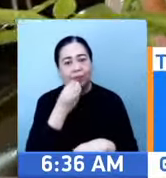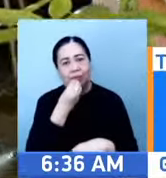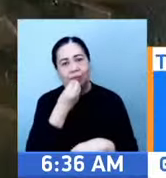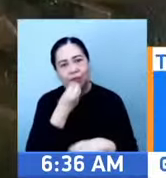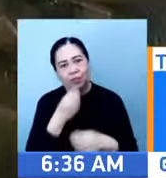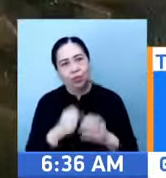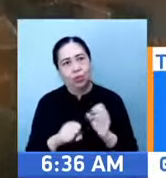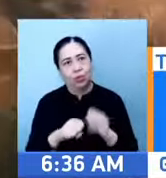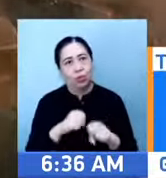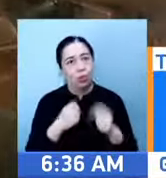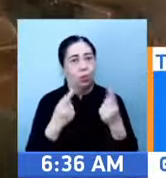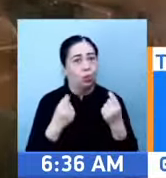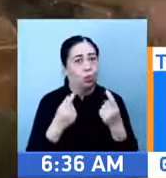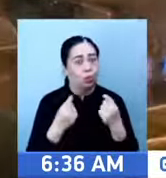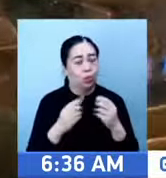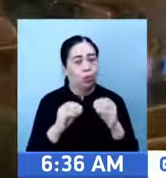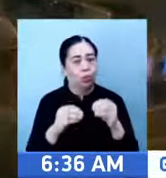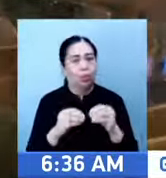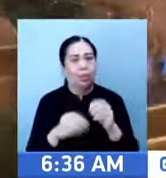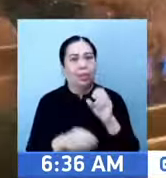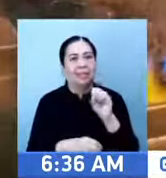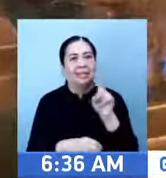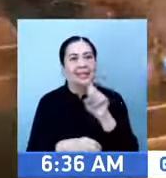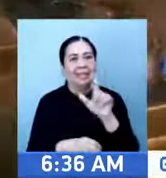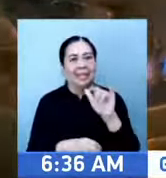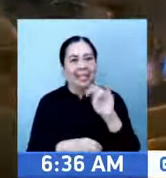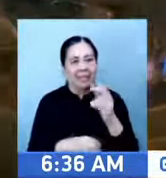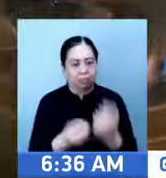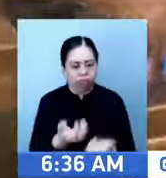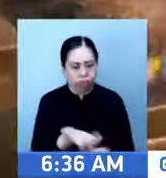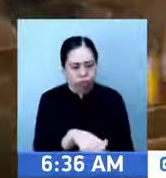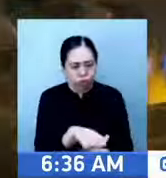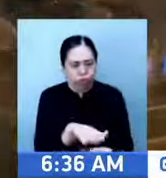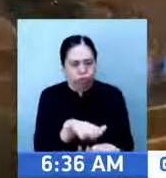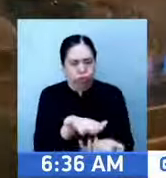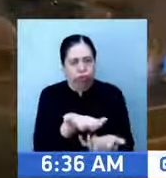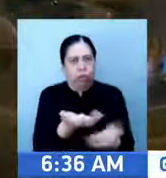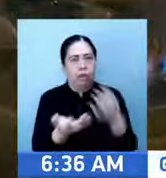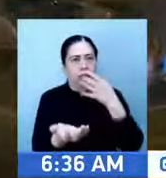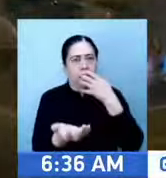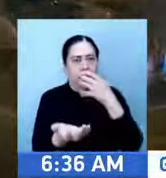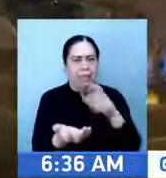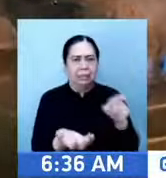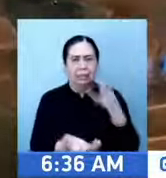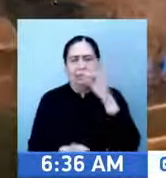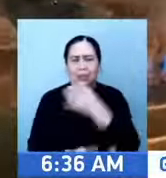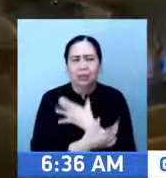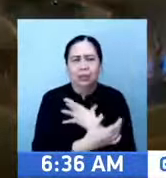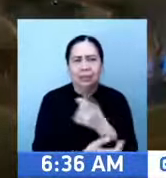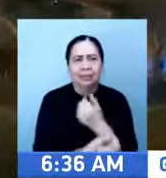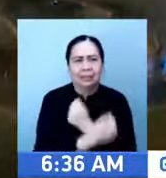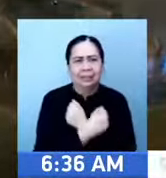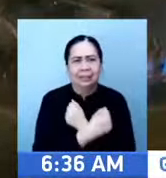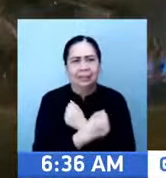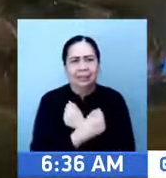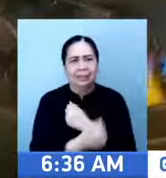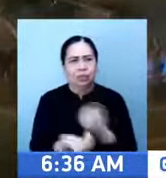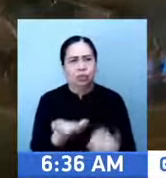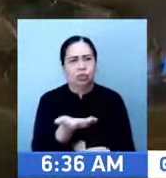nilagay namin siya sa sizzling para ma-serve siya ng mainit. Kasi yun yung gusto ng mga Pinoy, Chef. Nga, yung mainit nga, nila, yes.